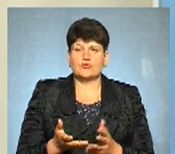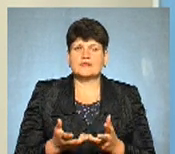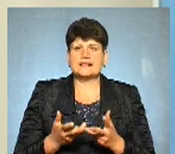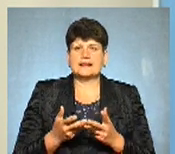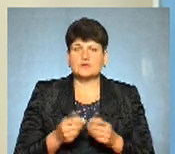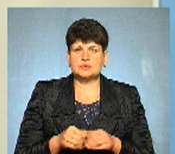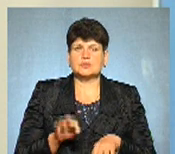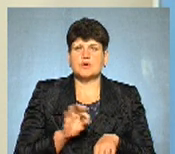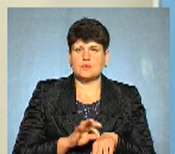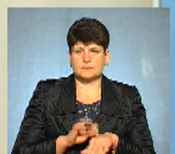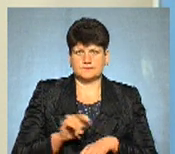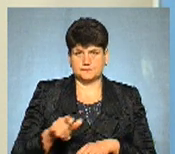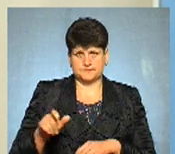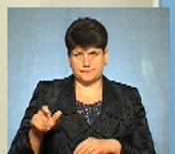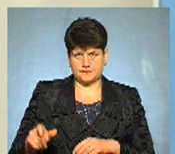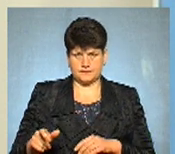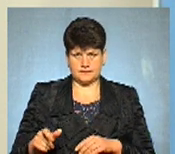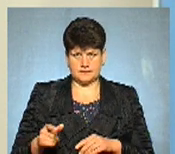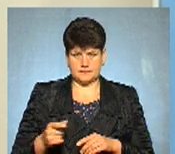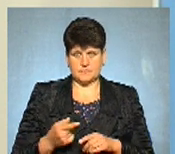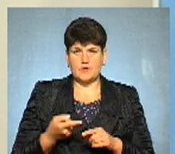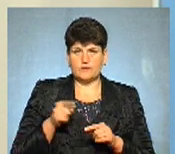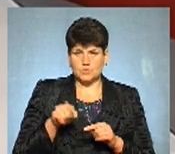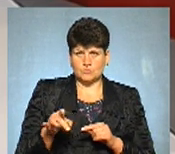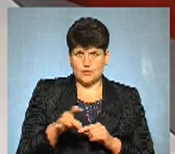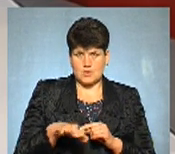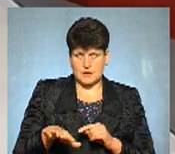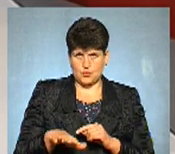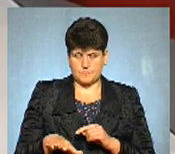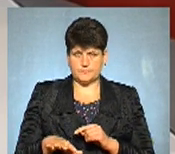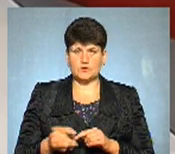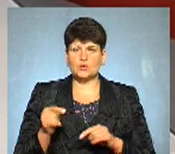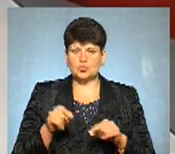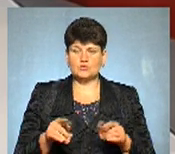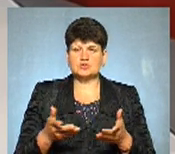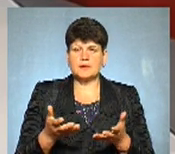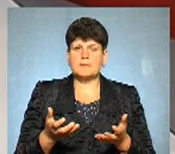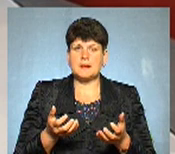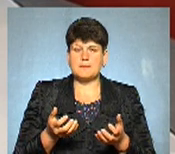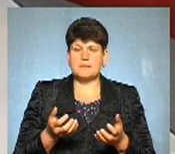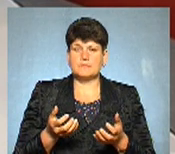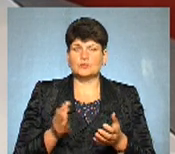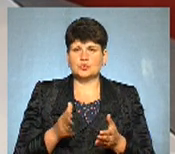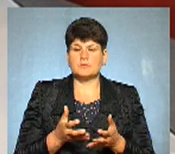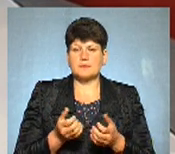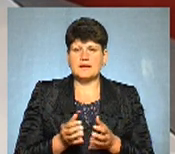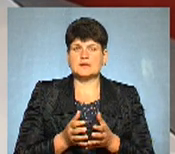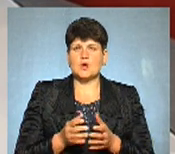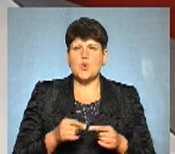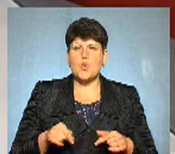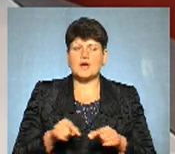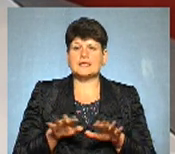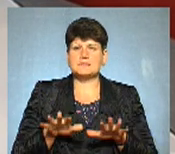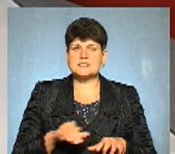кількості інфікованих людей в даному районі. І тут же приймати більше органи місцевого самоврядування рішення